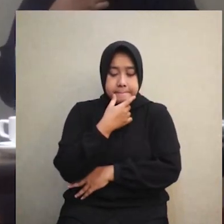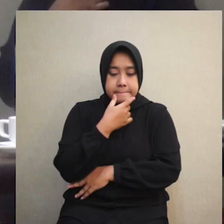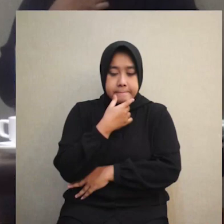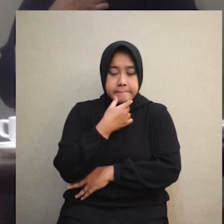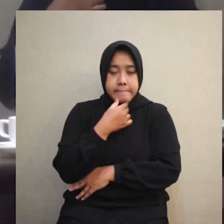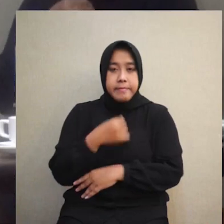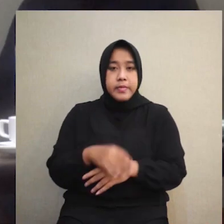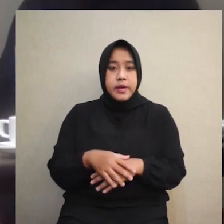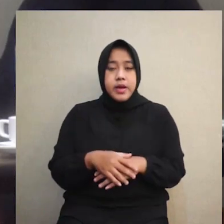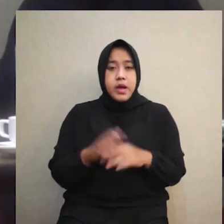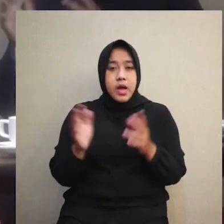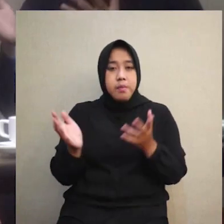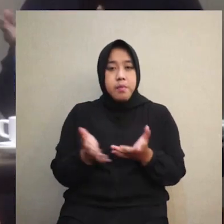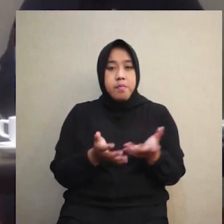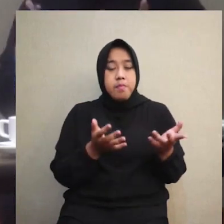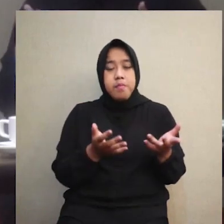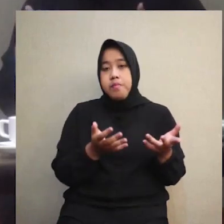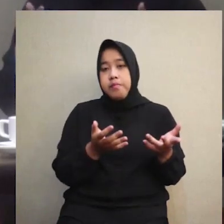membawa